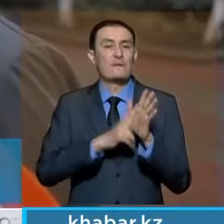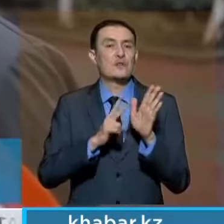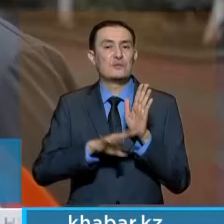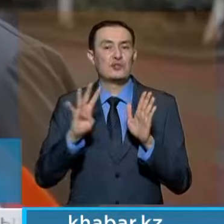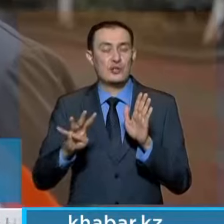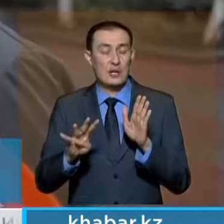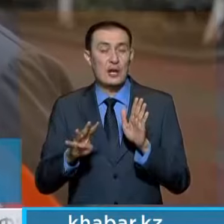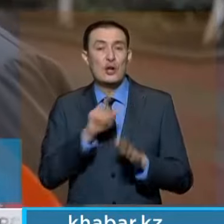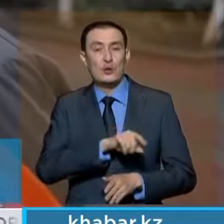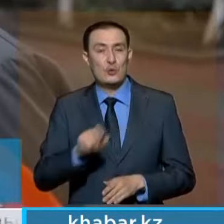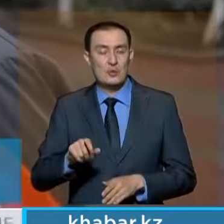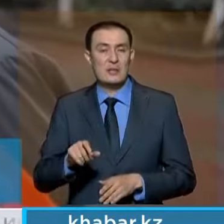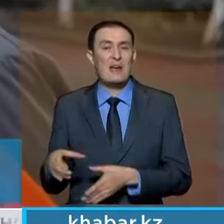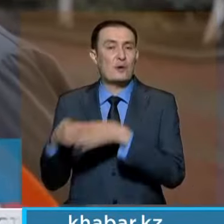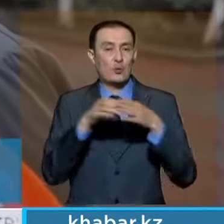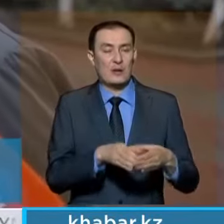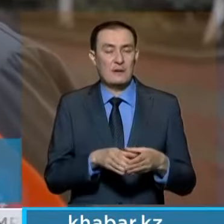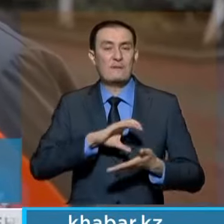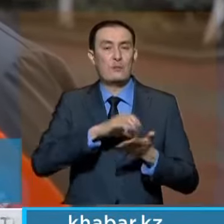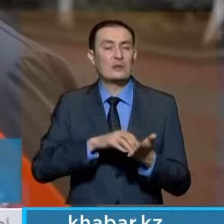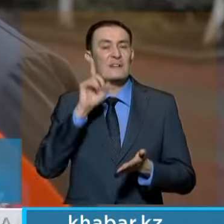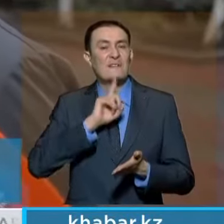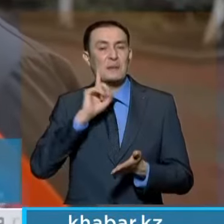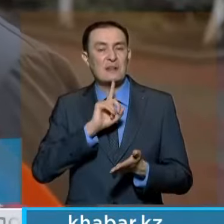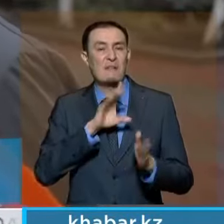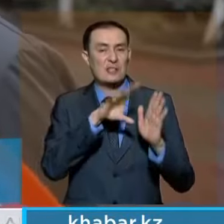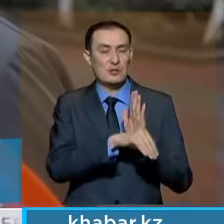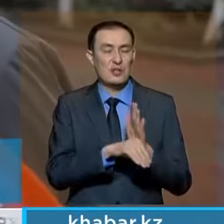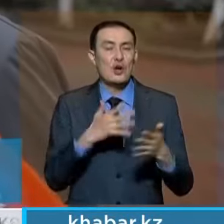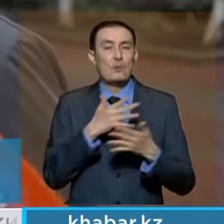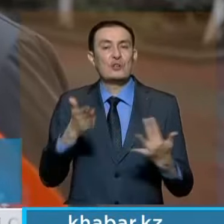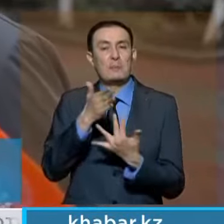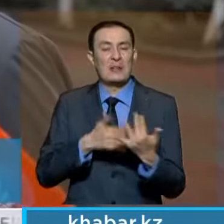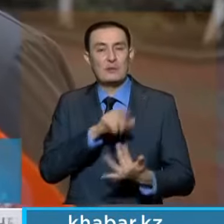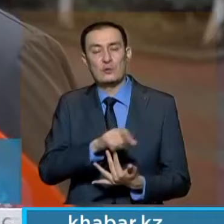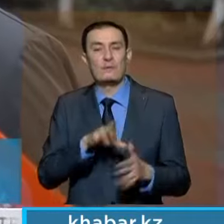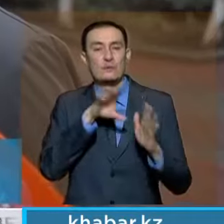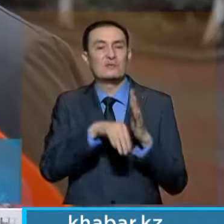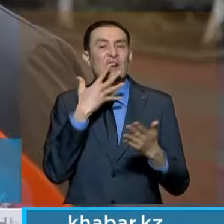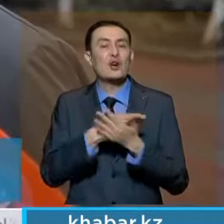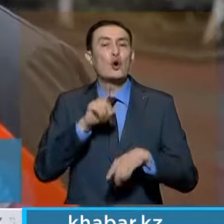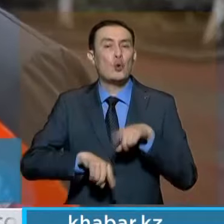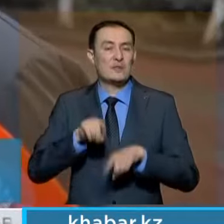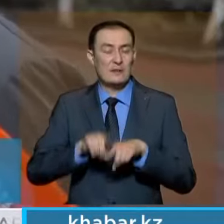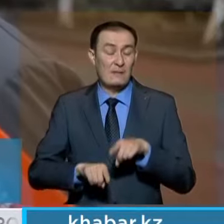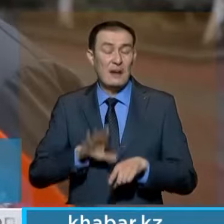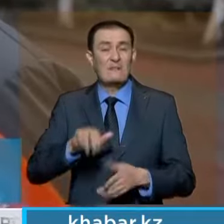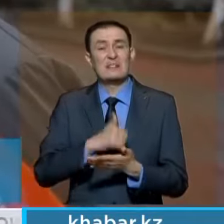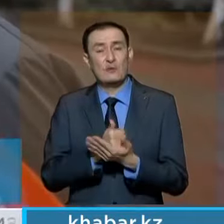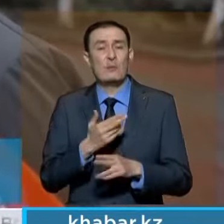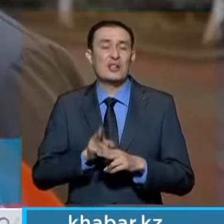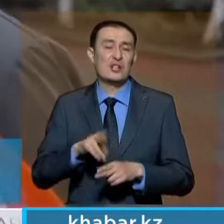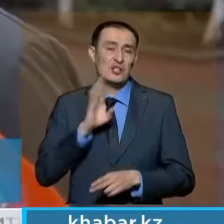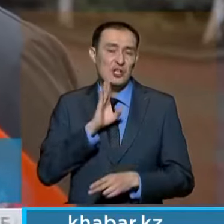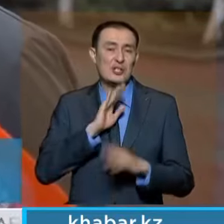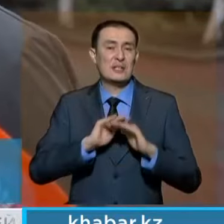84. Местные жители эвакуированы в пункты временного размещения. Больше половины людей разместились у родственников. В основном это